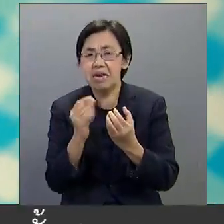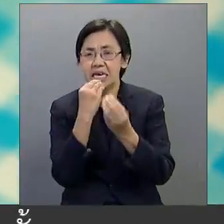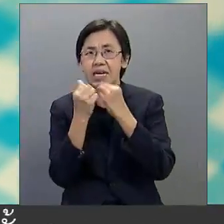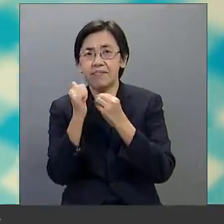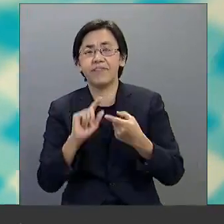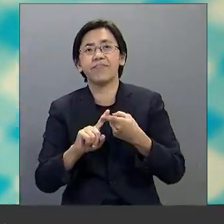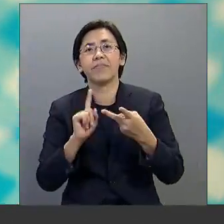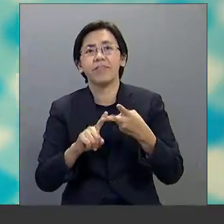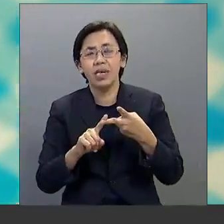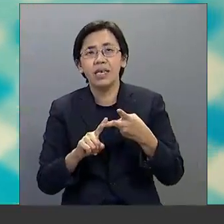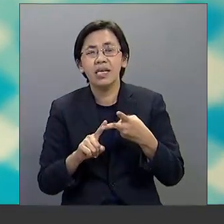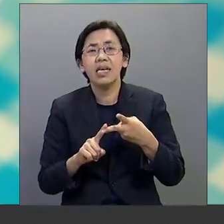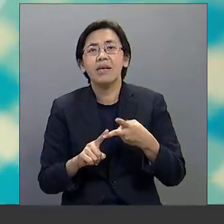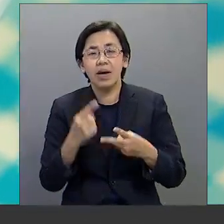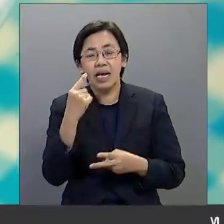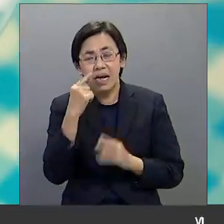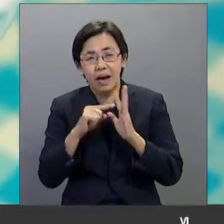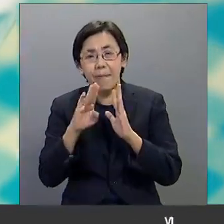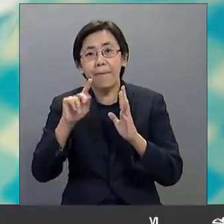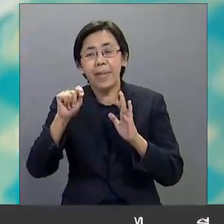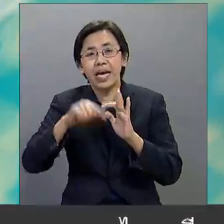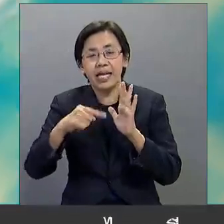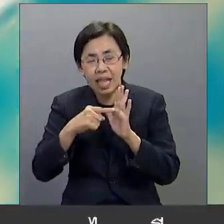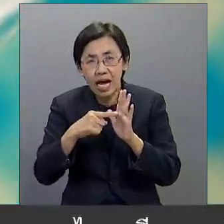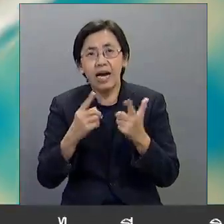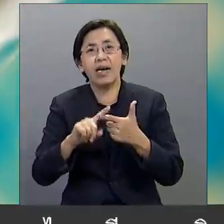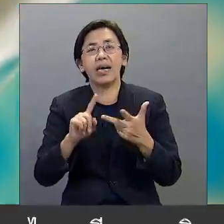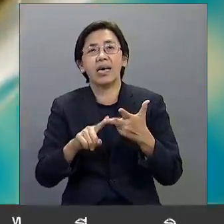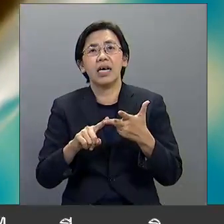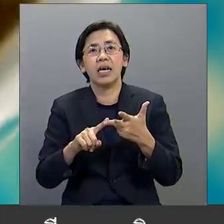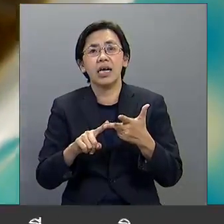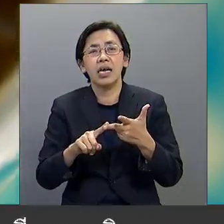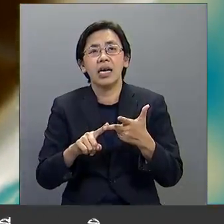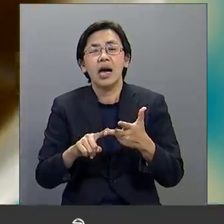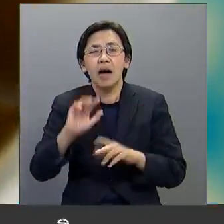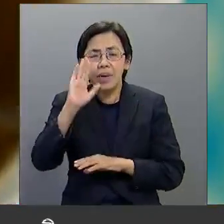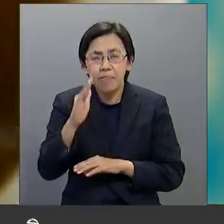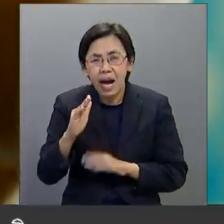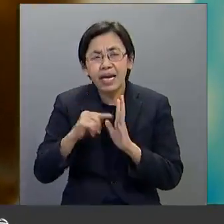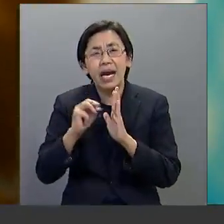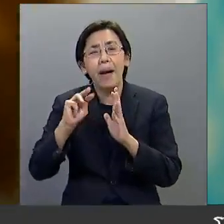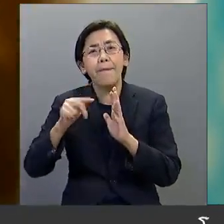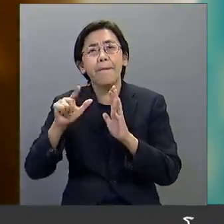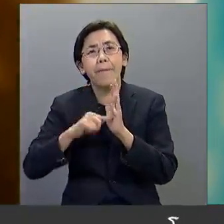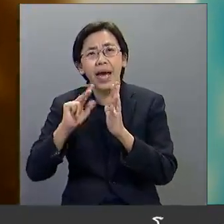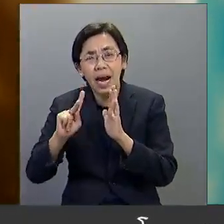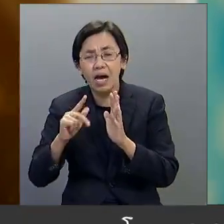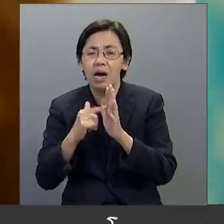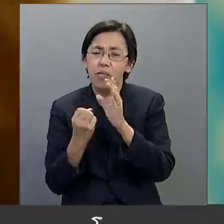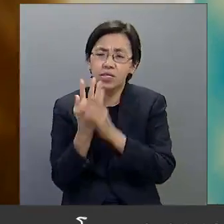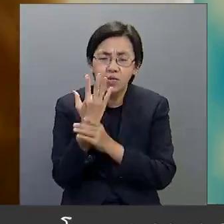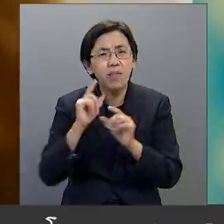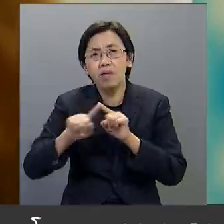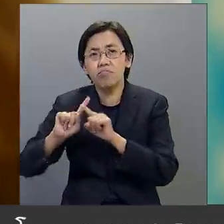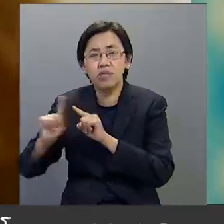จะมีพวกเบต้าแคโรทีนที่ต้านอนุมูลอิสระได้ดีมีบวบมีใบแมงลักพวกเครื่องเทศสมุนไพรทั้งหลายแหล่เนี่ยจะดีต่